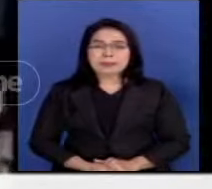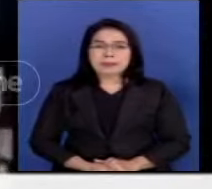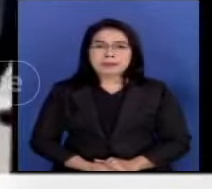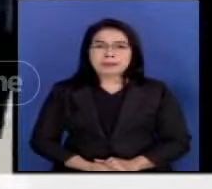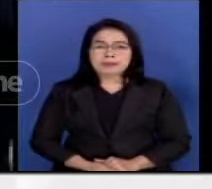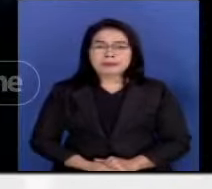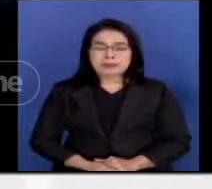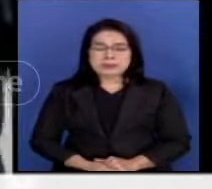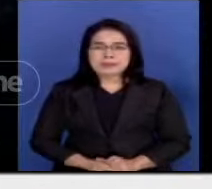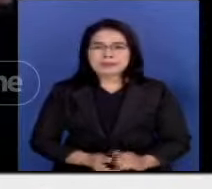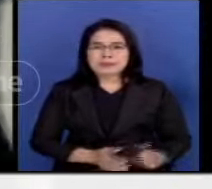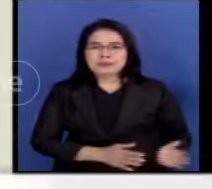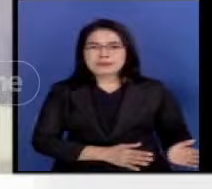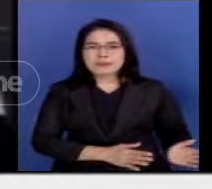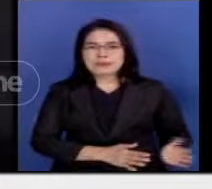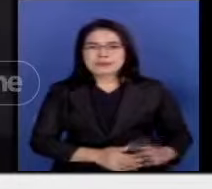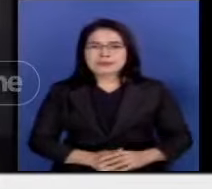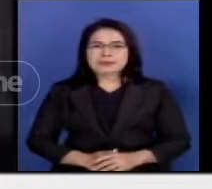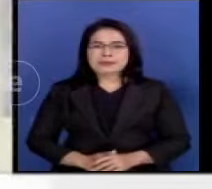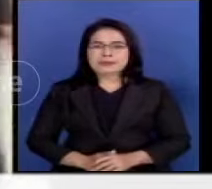tim TV One mengabarkan